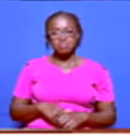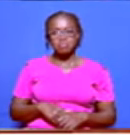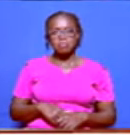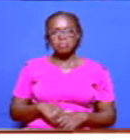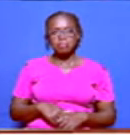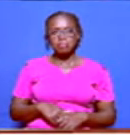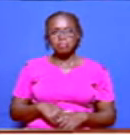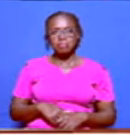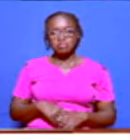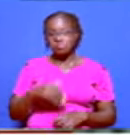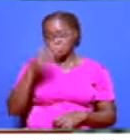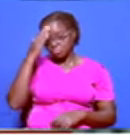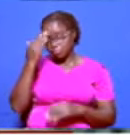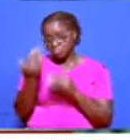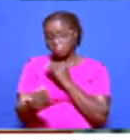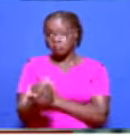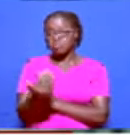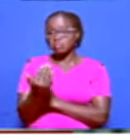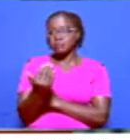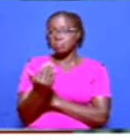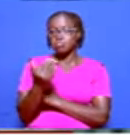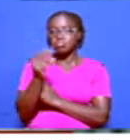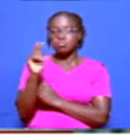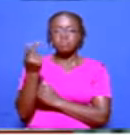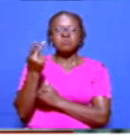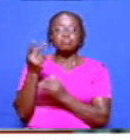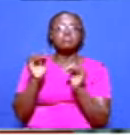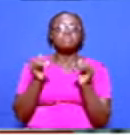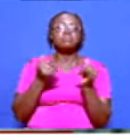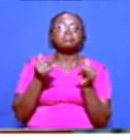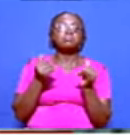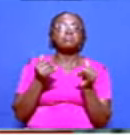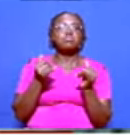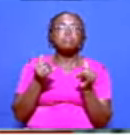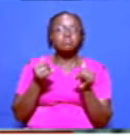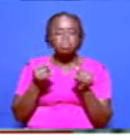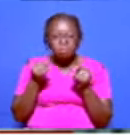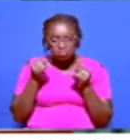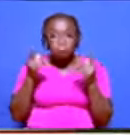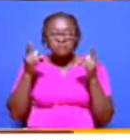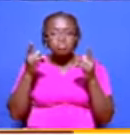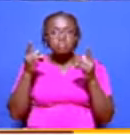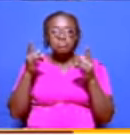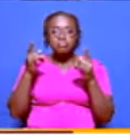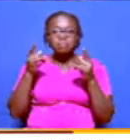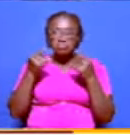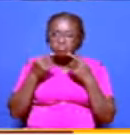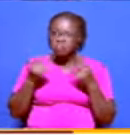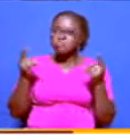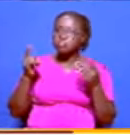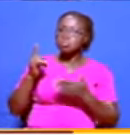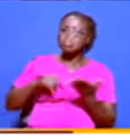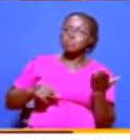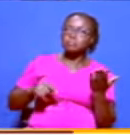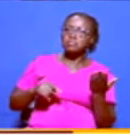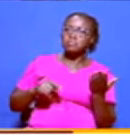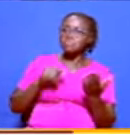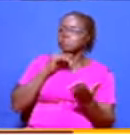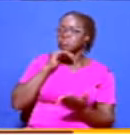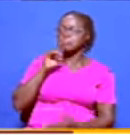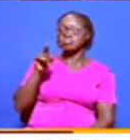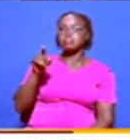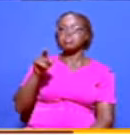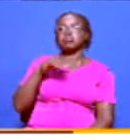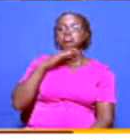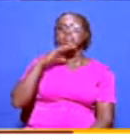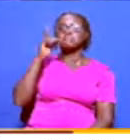Jumatatu asubuhi, Wakenya waliamkia habari za kifo cha ghafla cha Paddy Hayenda, ambaye alihudumu kama balozi wa Kenya